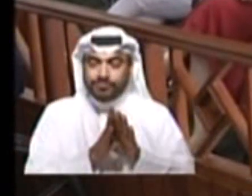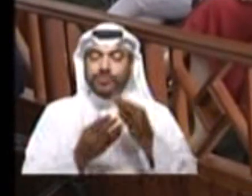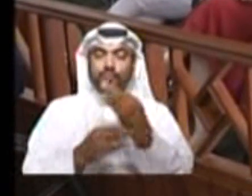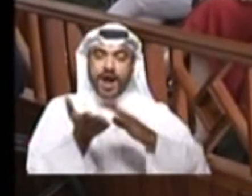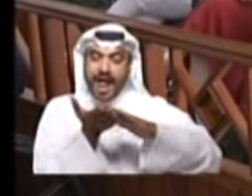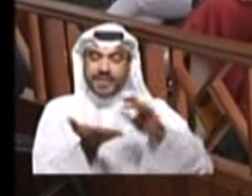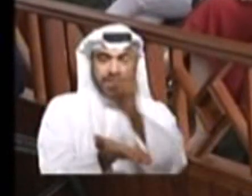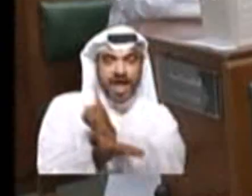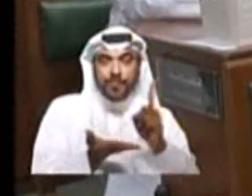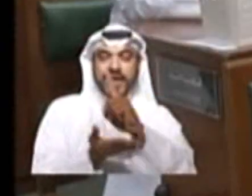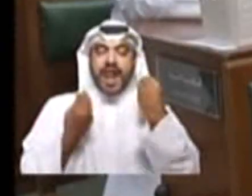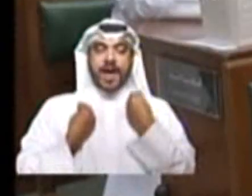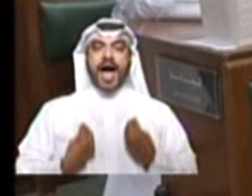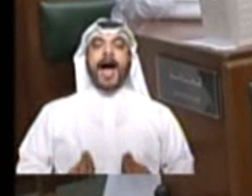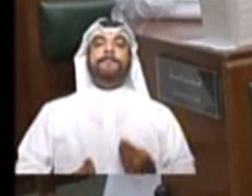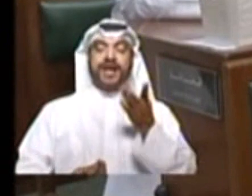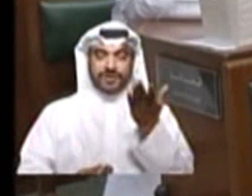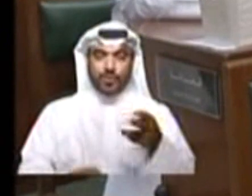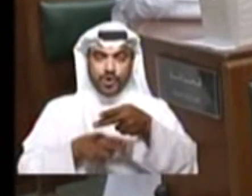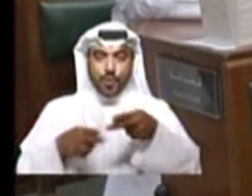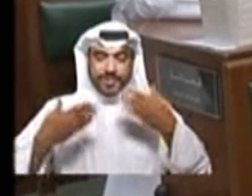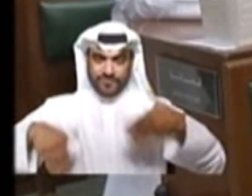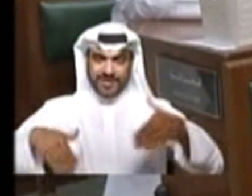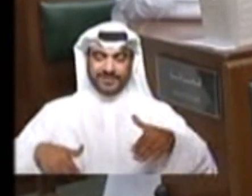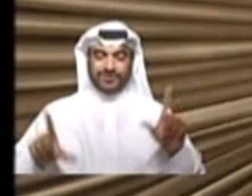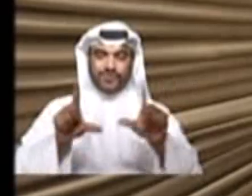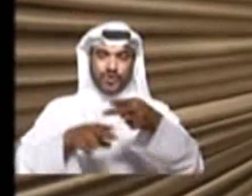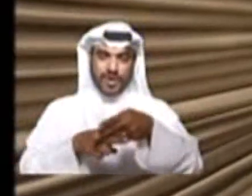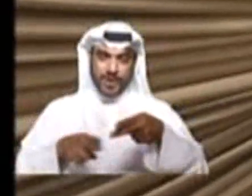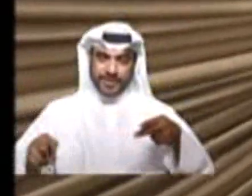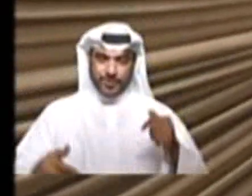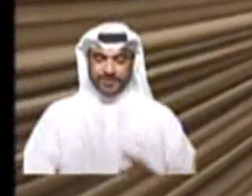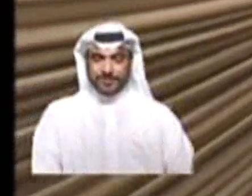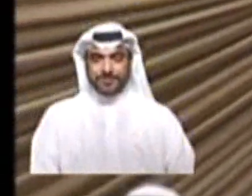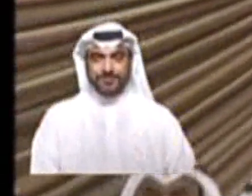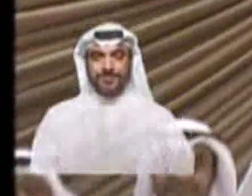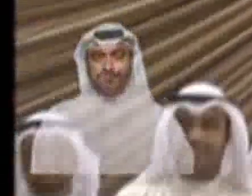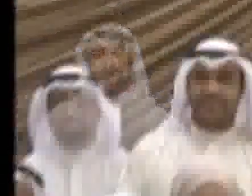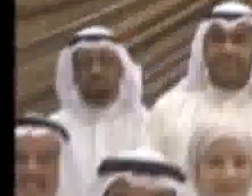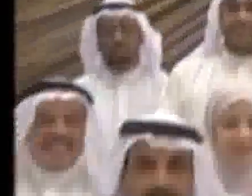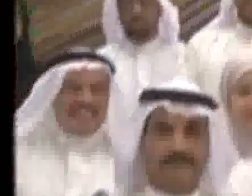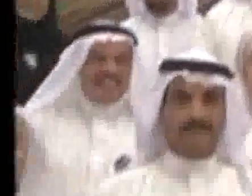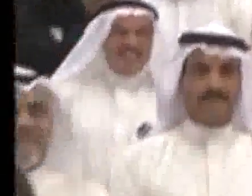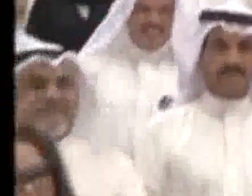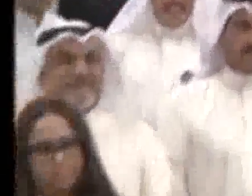لذوي الاحتياجات الخاصة. رائد الشمري لتلفزيون دولة الكويت.